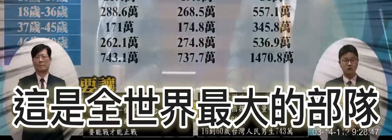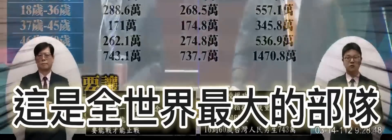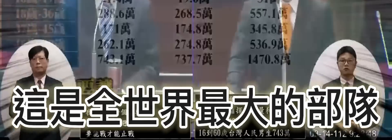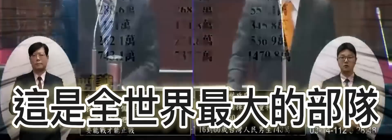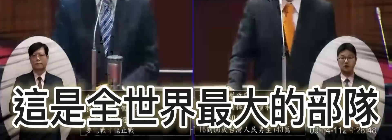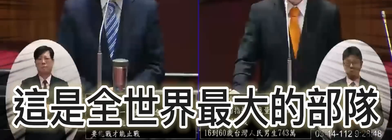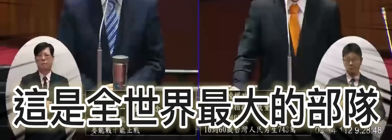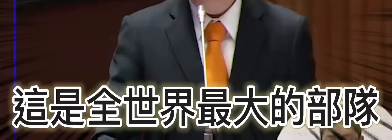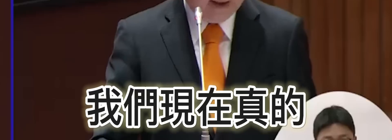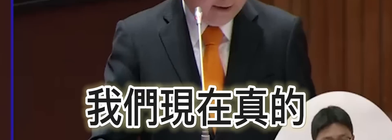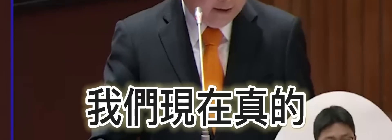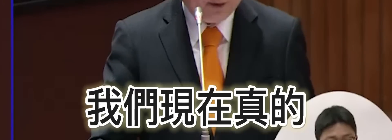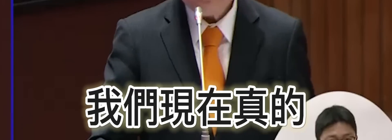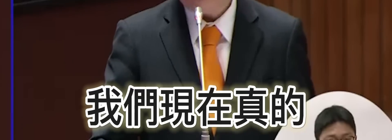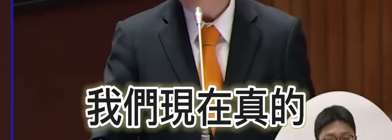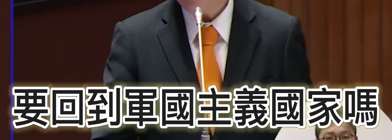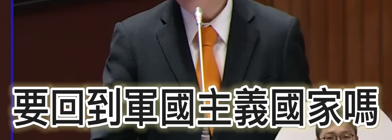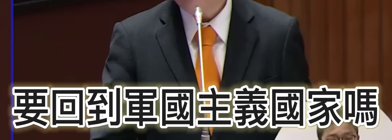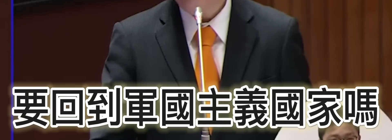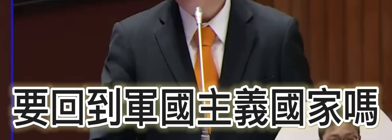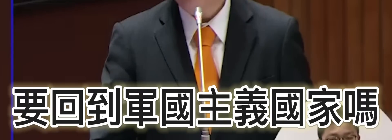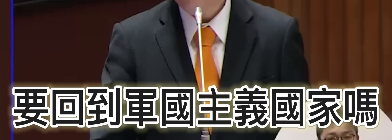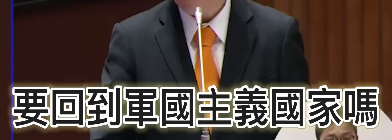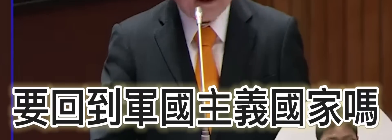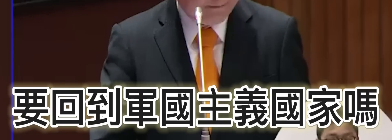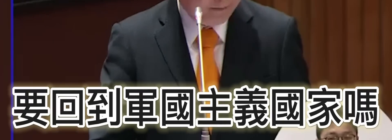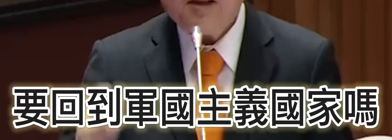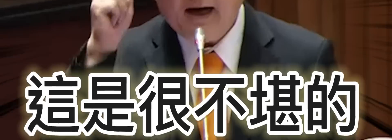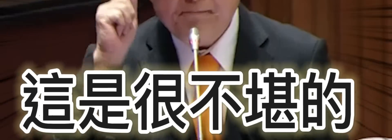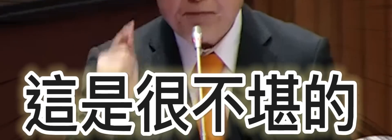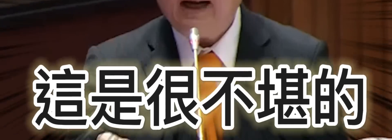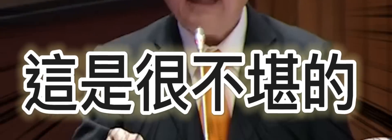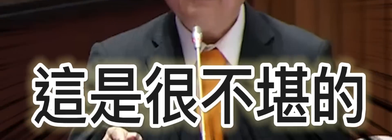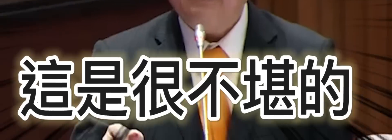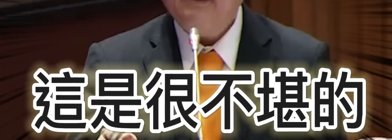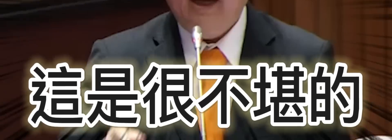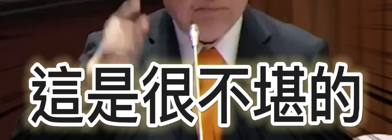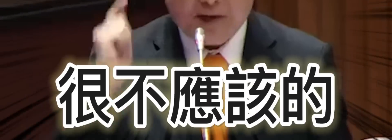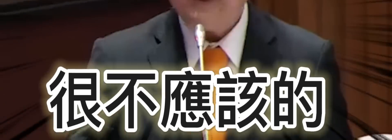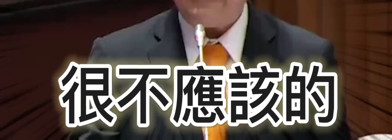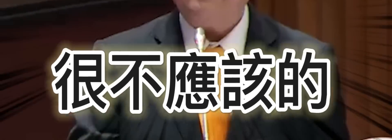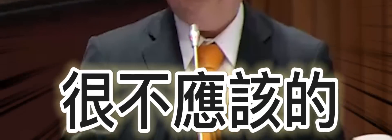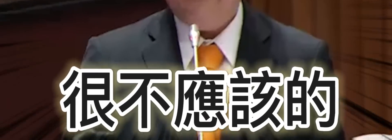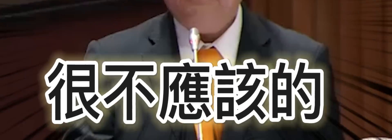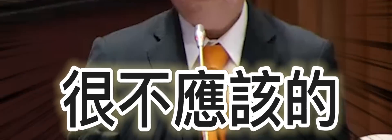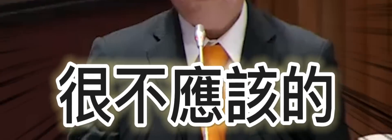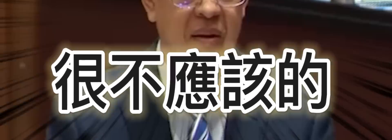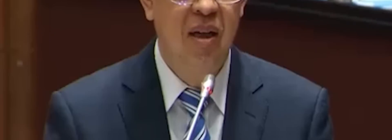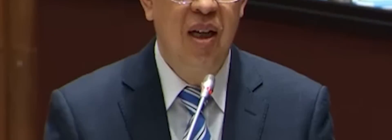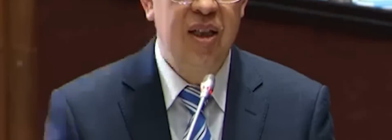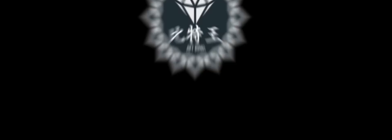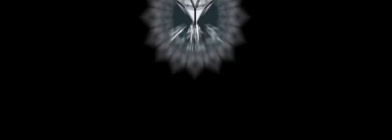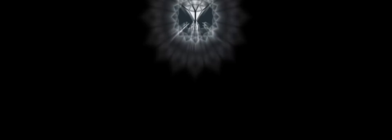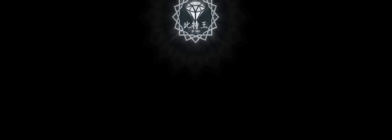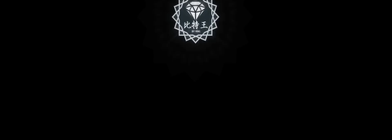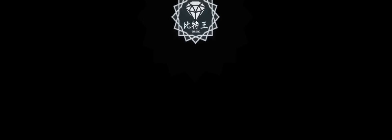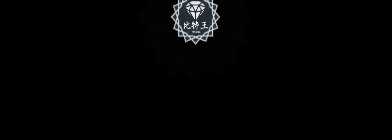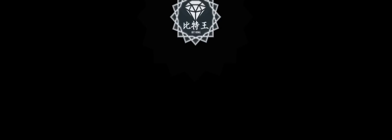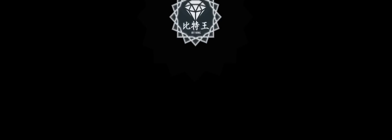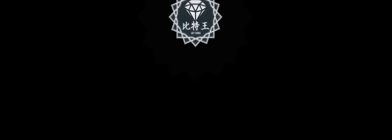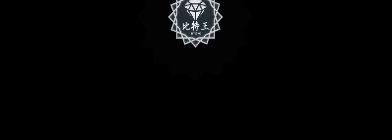界最大的部队。我们现在真的要回到军国主义国家吗？这是很不堪的，很不应该的。